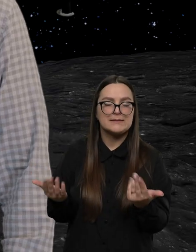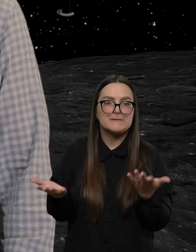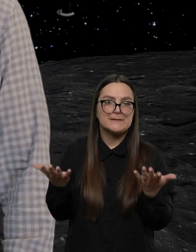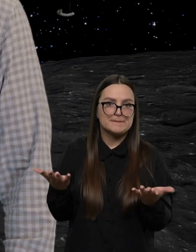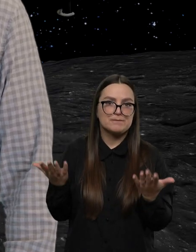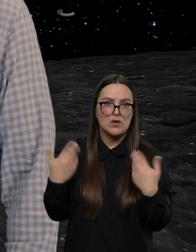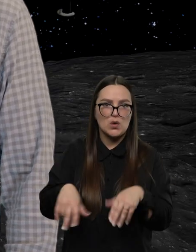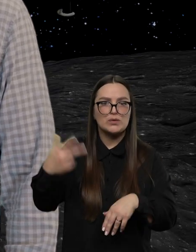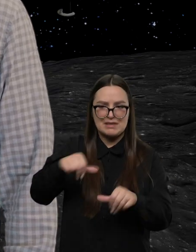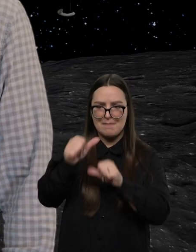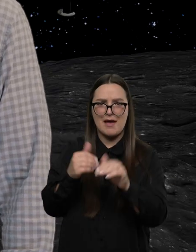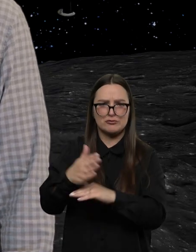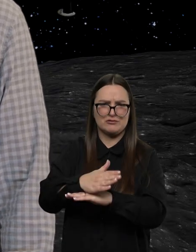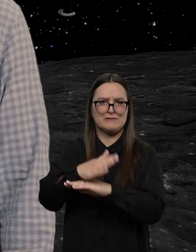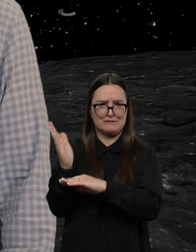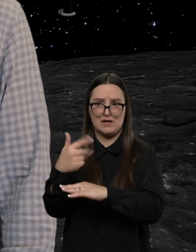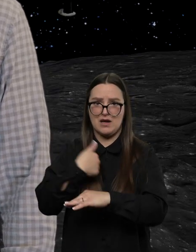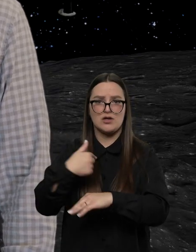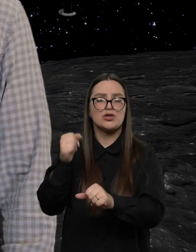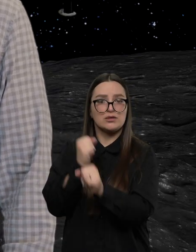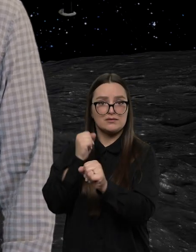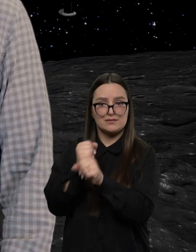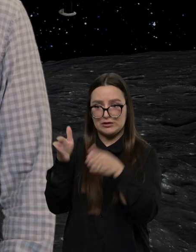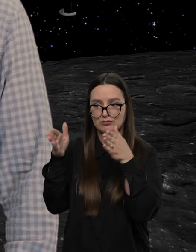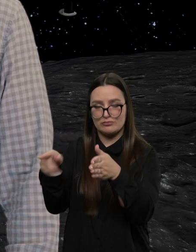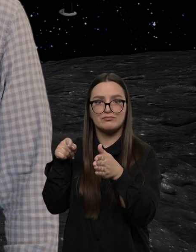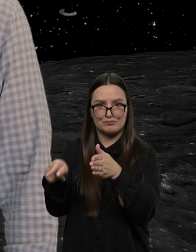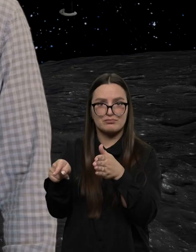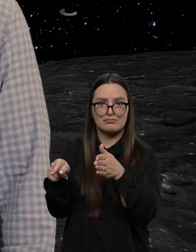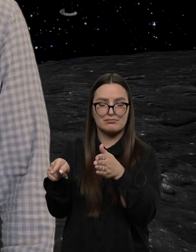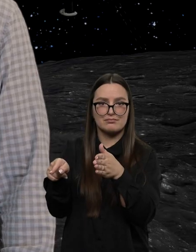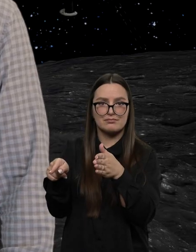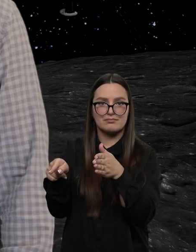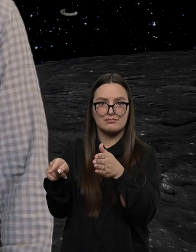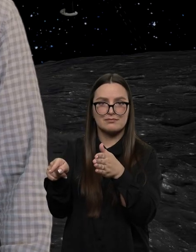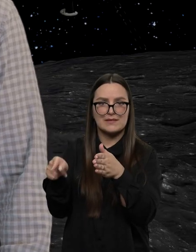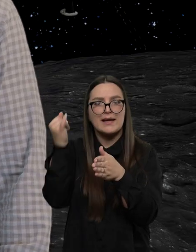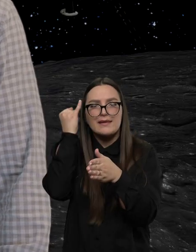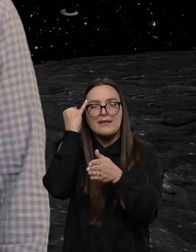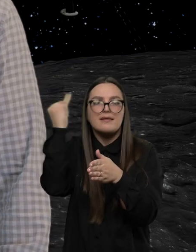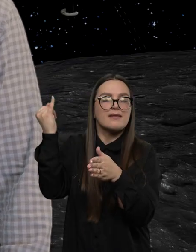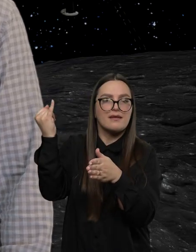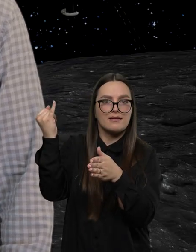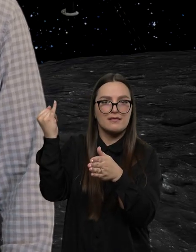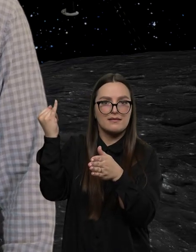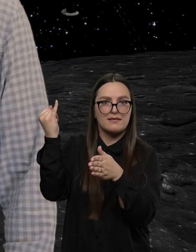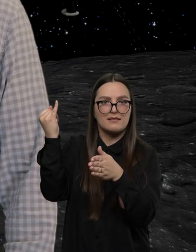jau virš 20 metų aš dirbu tą atsiekti. Tai ta idėja, kaip